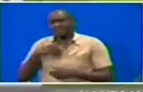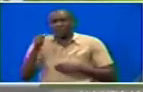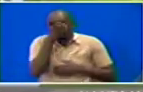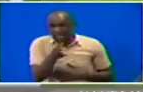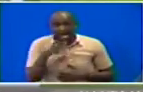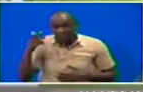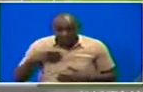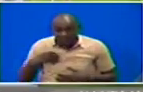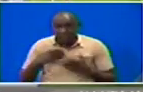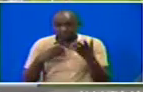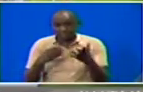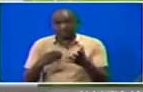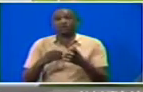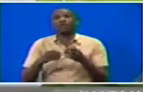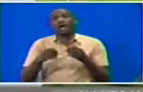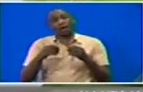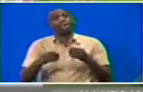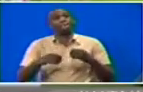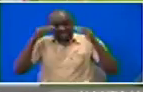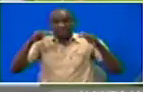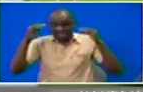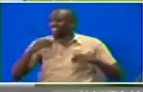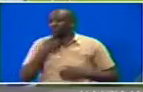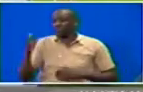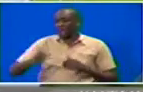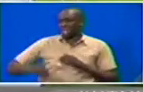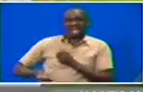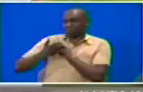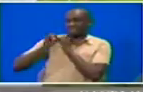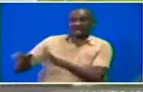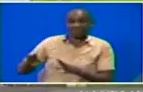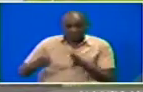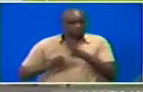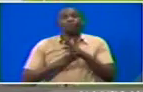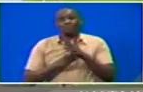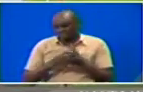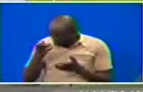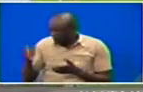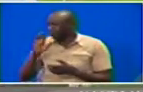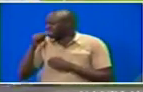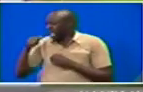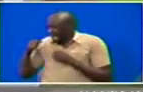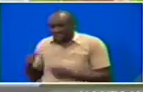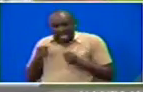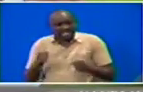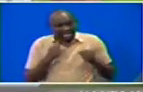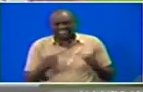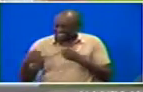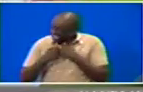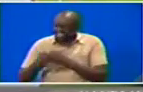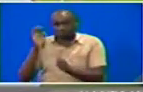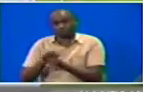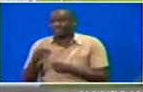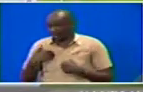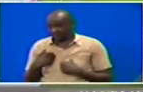wale ambao washajitengeneza, hawataki upenye. Ukienda huku hasa kukawa na changamoto